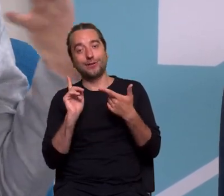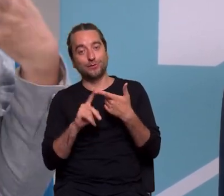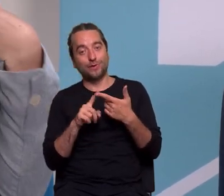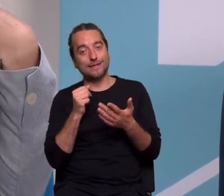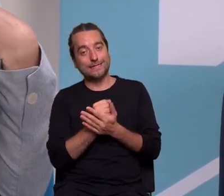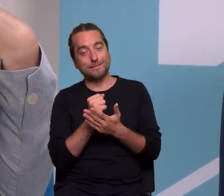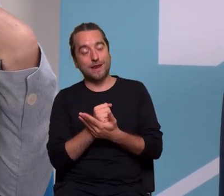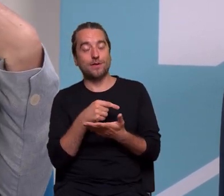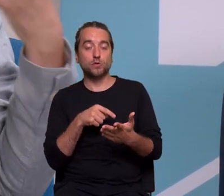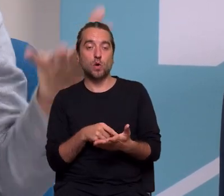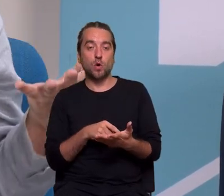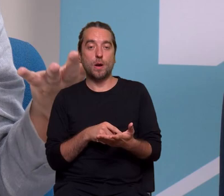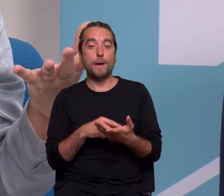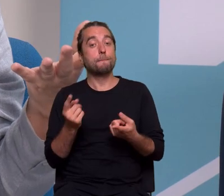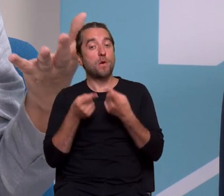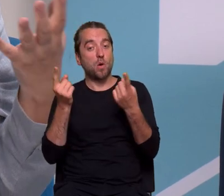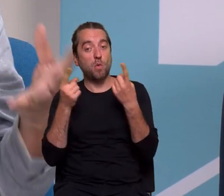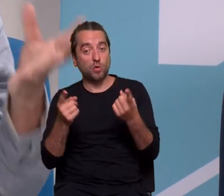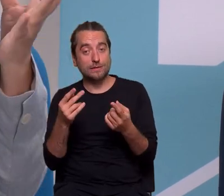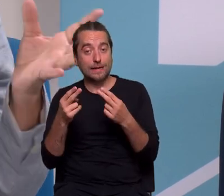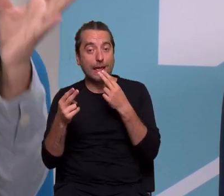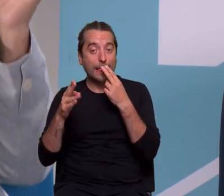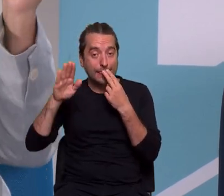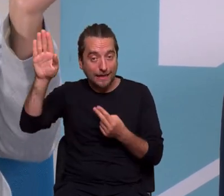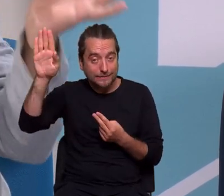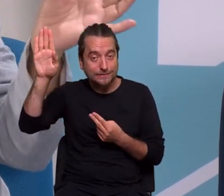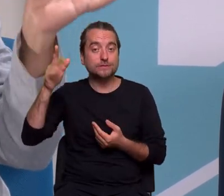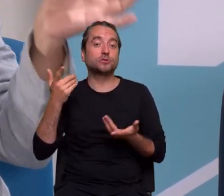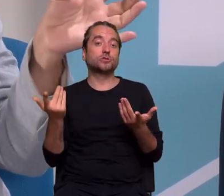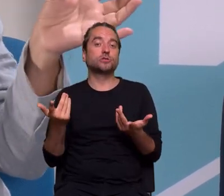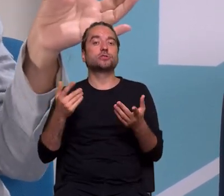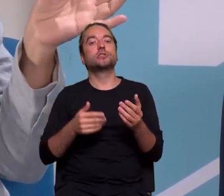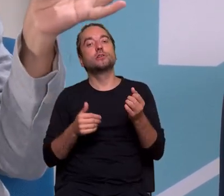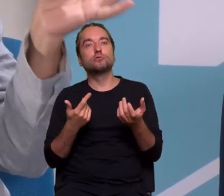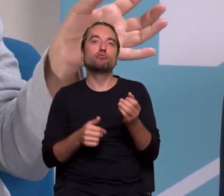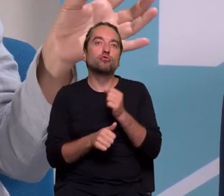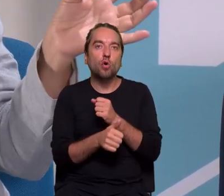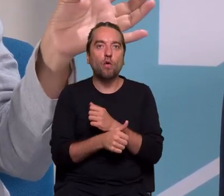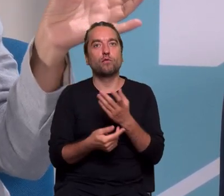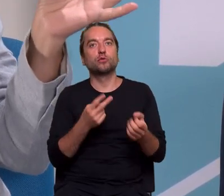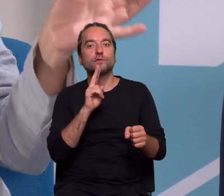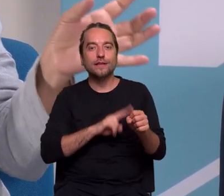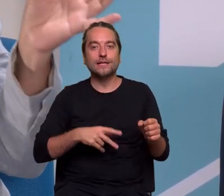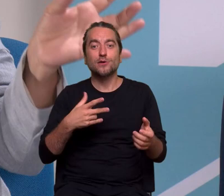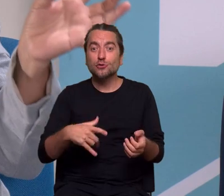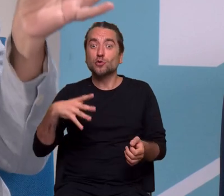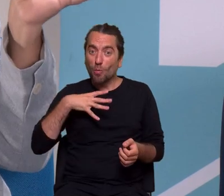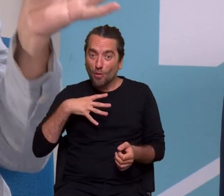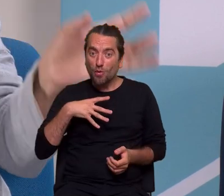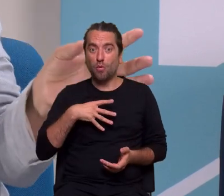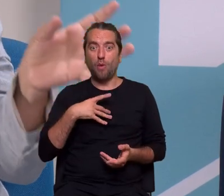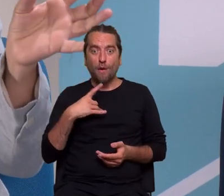my to traktujemy jako promocję nazizmu, czy też jako świadectwo tych